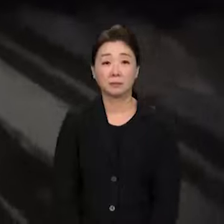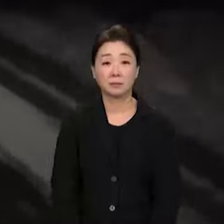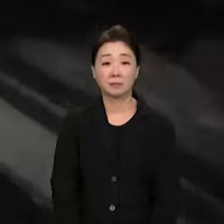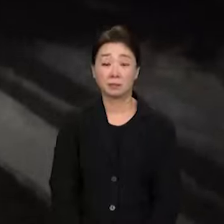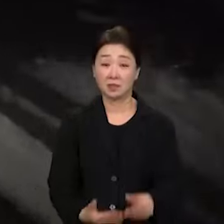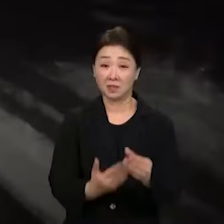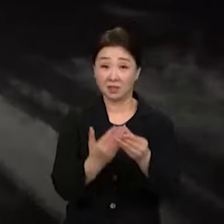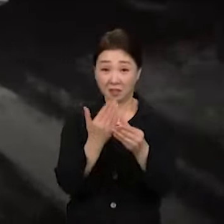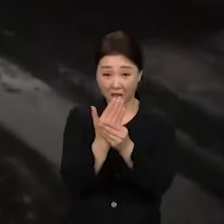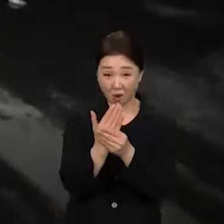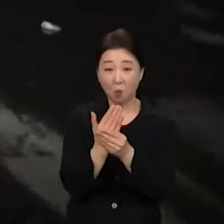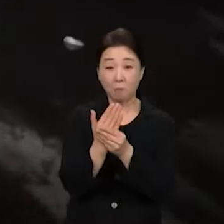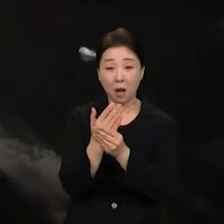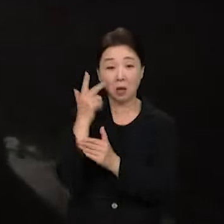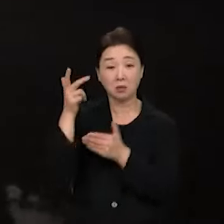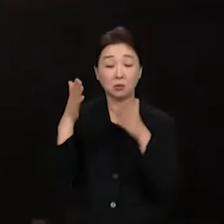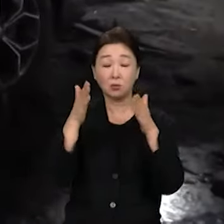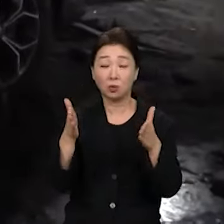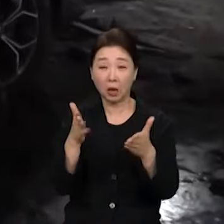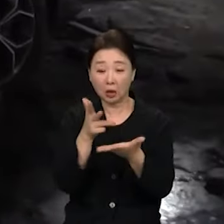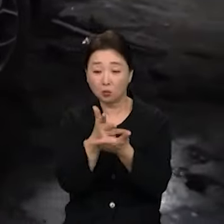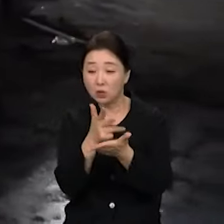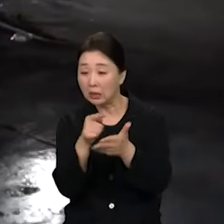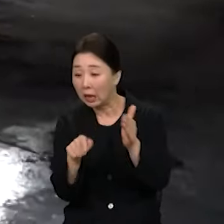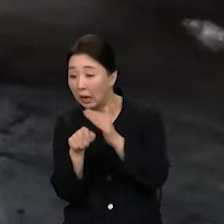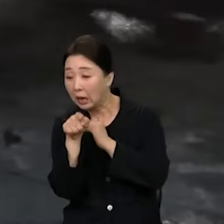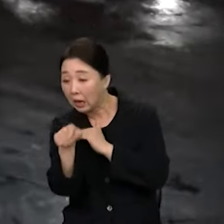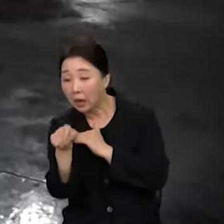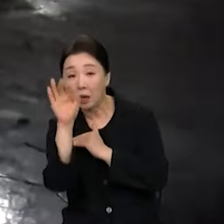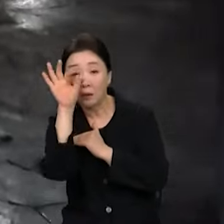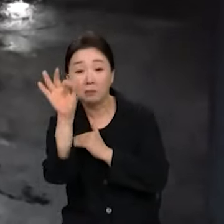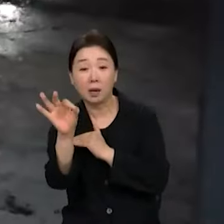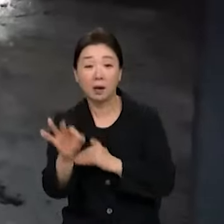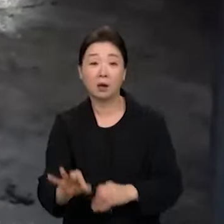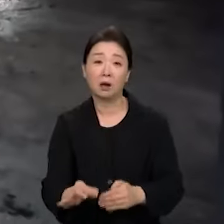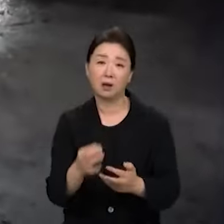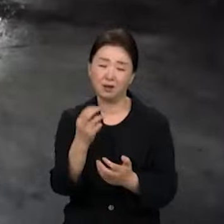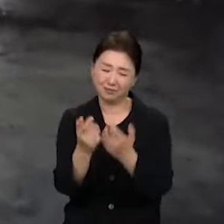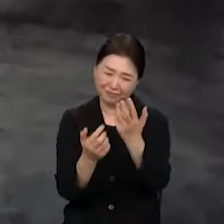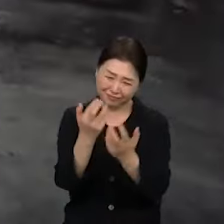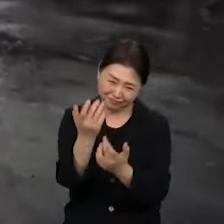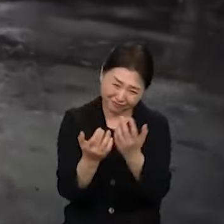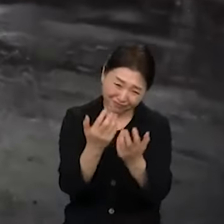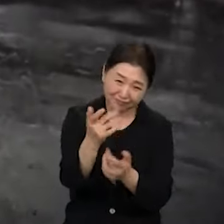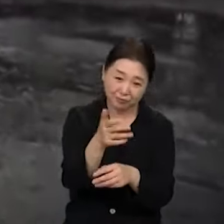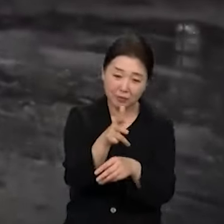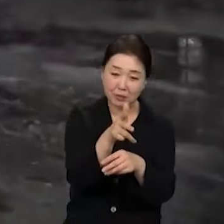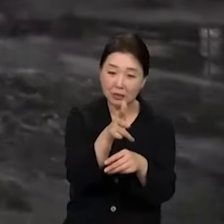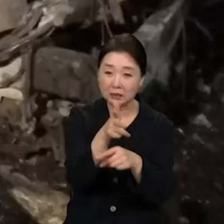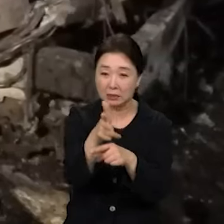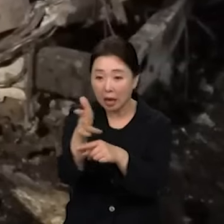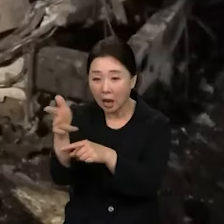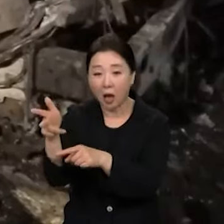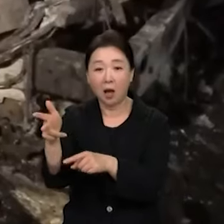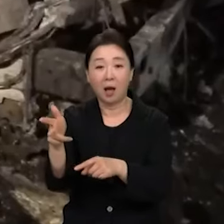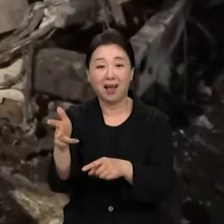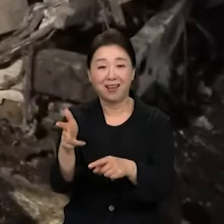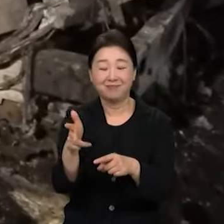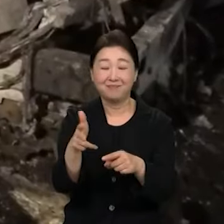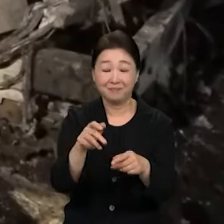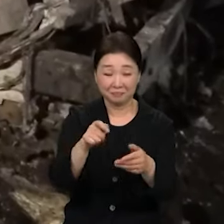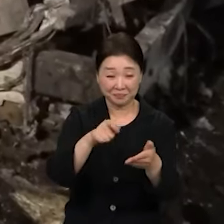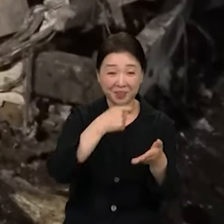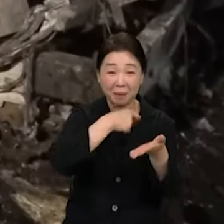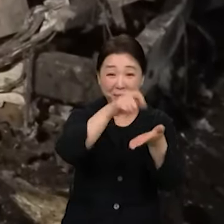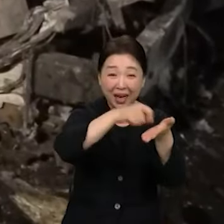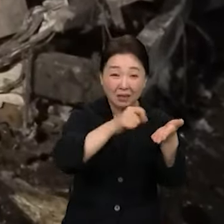사고 일주일째 주차장 안으로 들어가 봤습니다. 불에 타고 그을린 차량마다 페인트로 차량 번호를